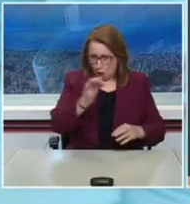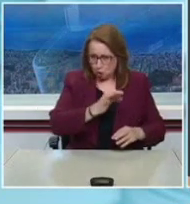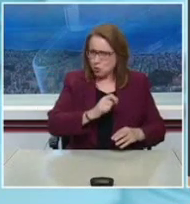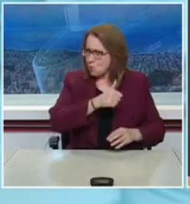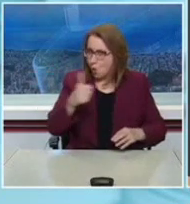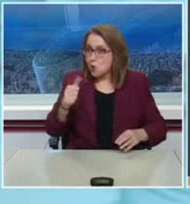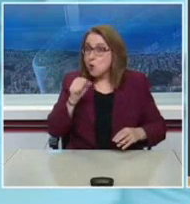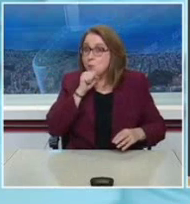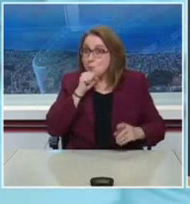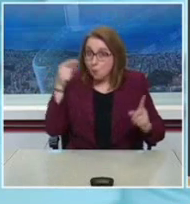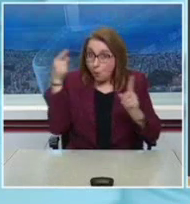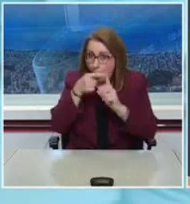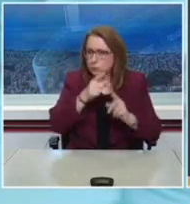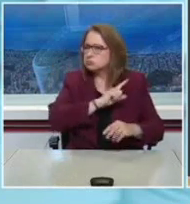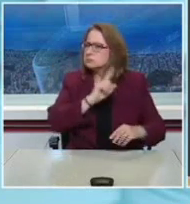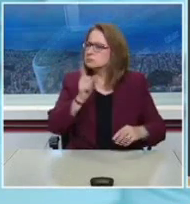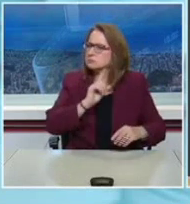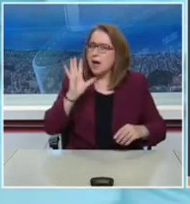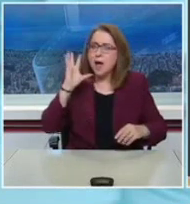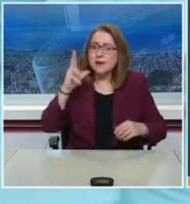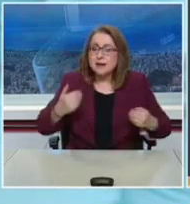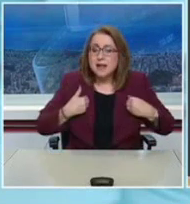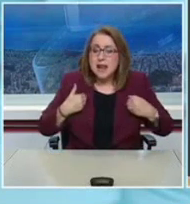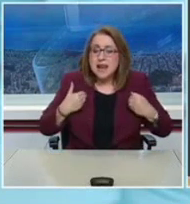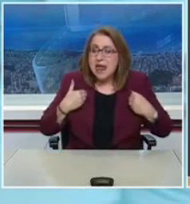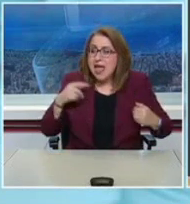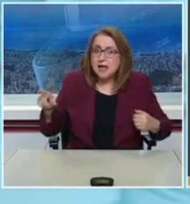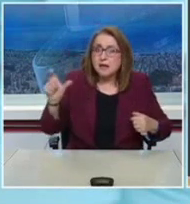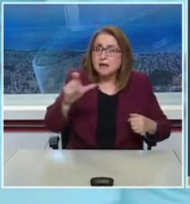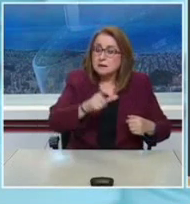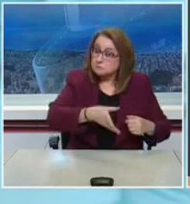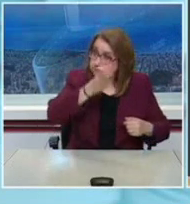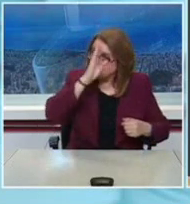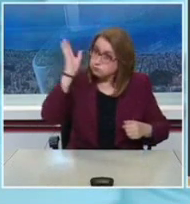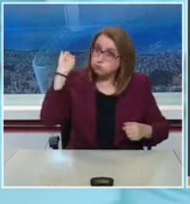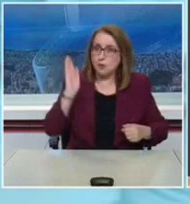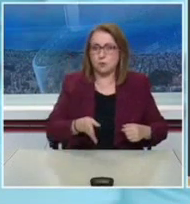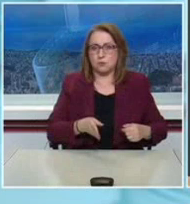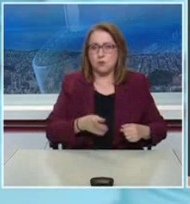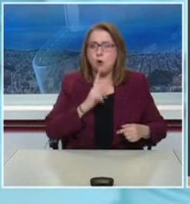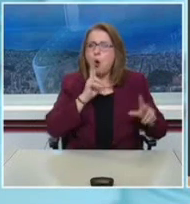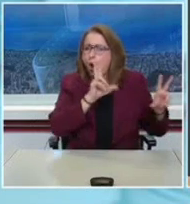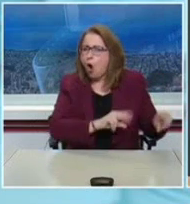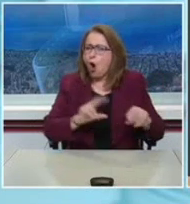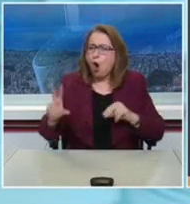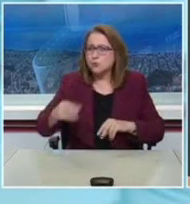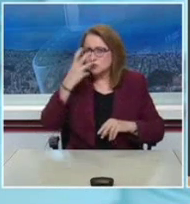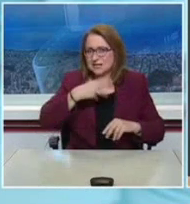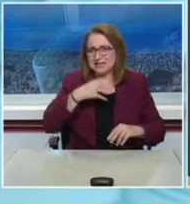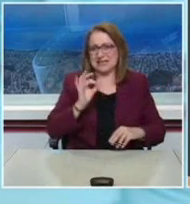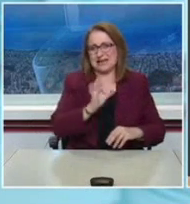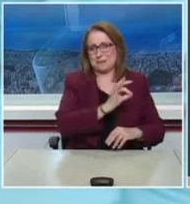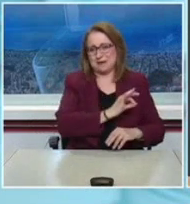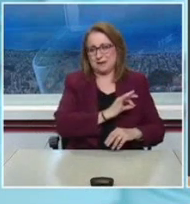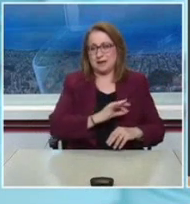ανθρώπους. Το ζούμε αυτό και με τη γρήπη. Γι' αυτό και για αυτούς τους ανθρώπους που μένουν στο σπίτι και στη